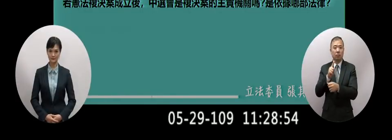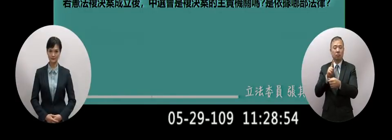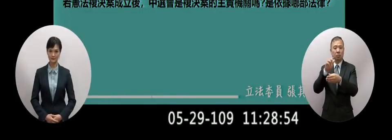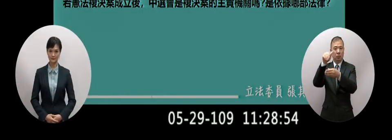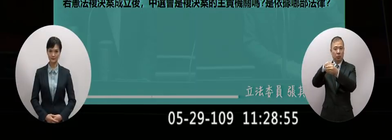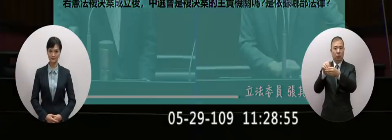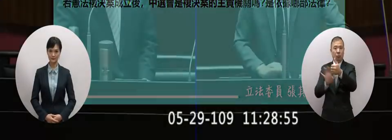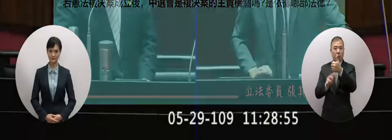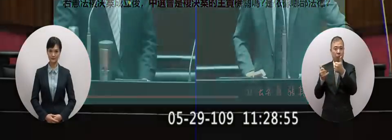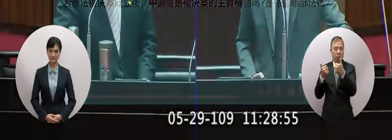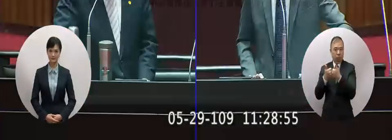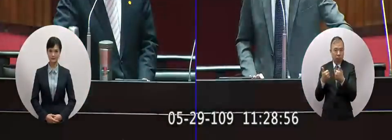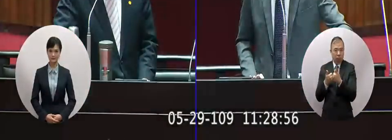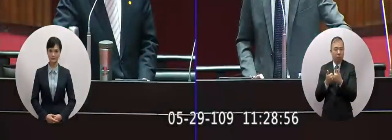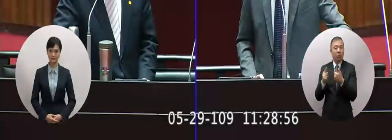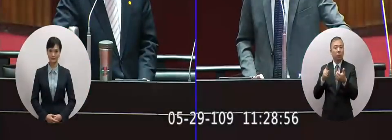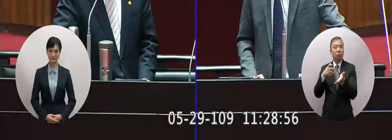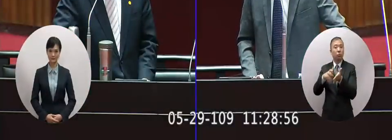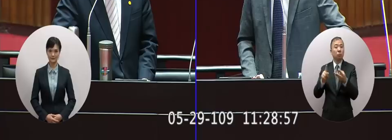委也可以的哈。